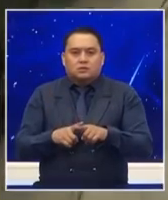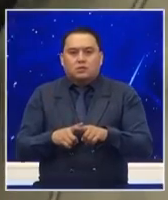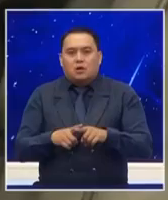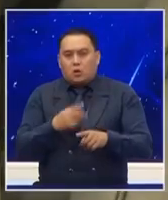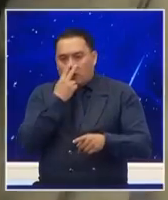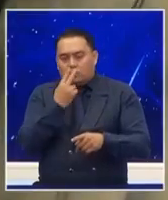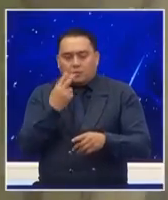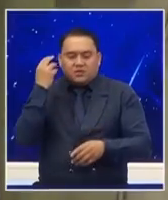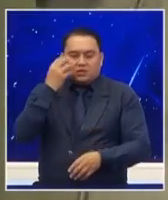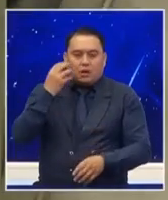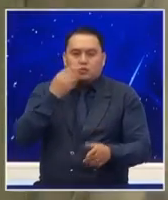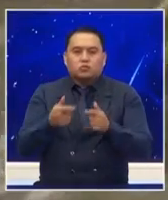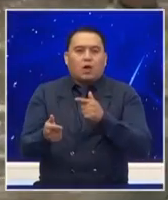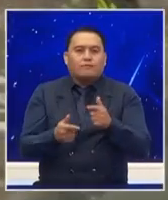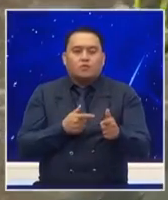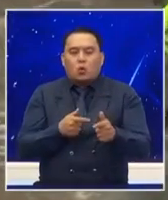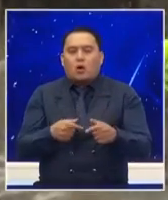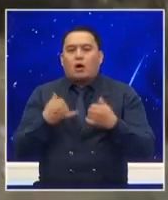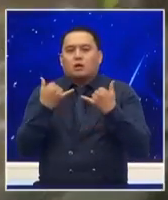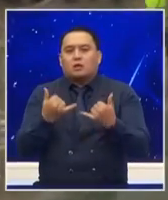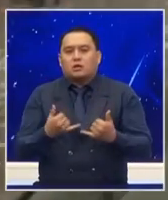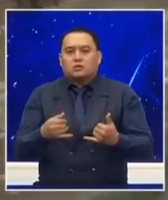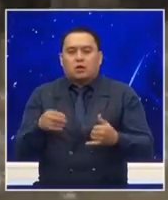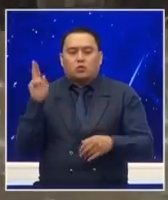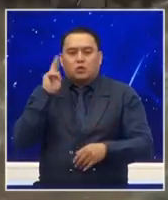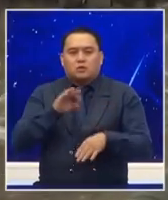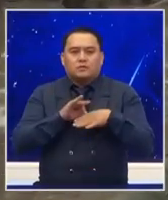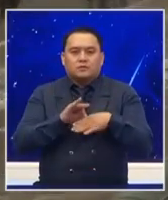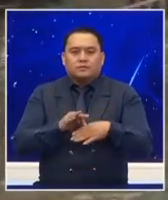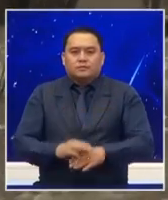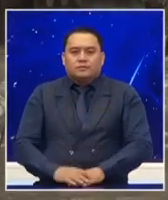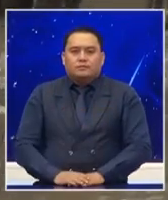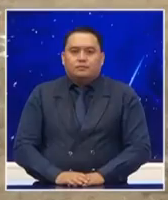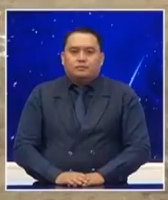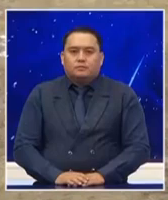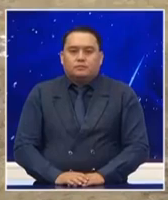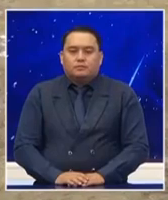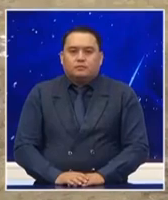сипаттамаларын психологиялық дайындықты зерделеуге арналған сабақтар өткізілді.